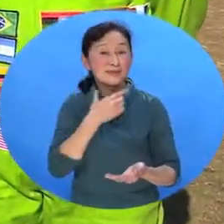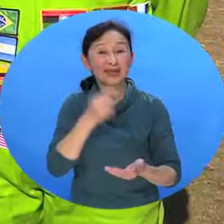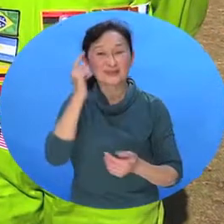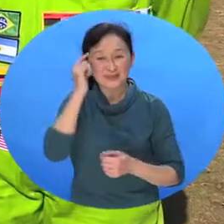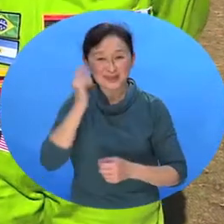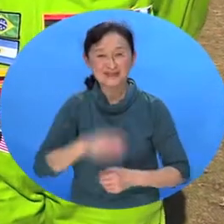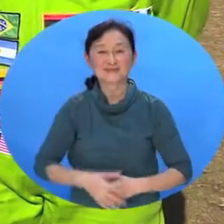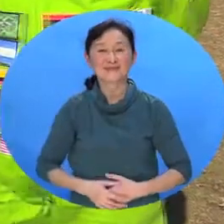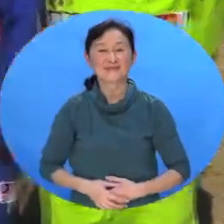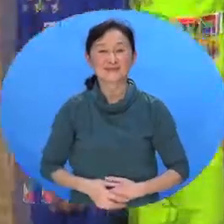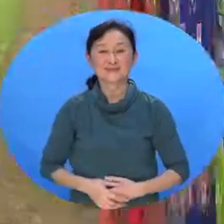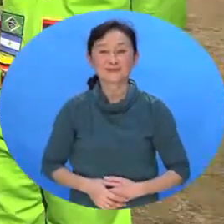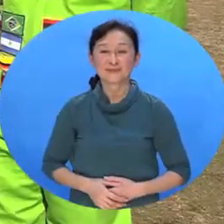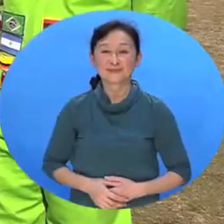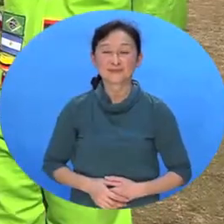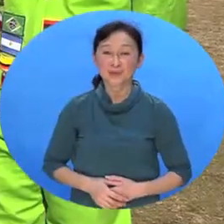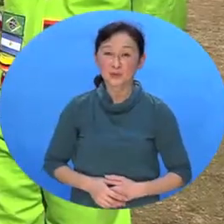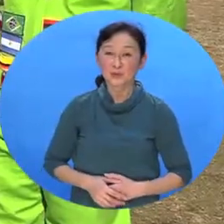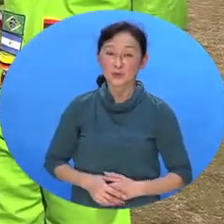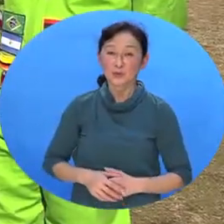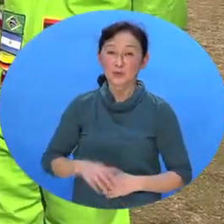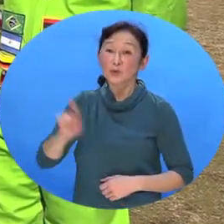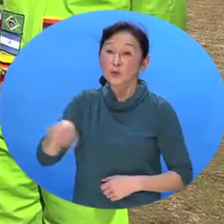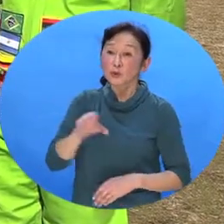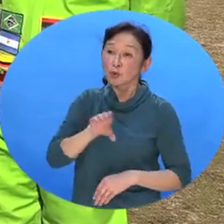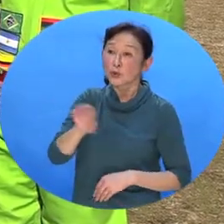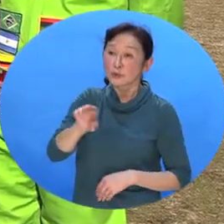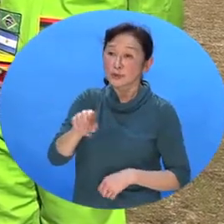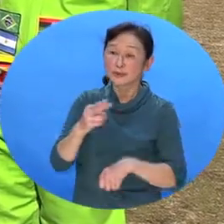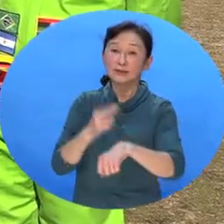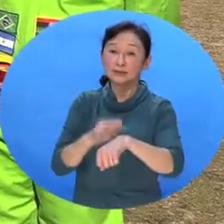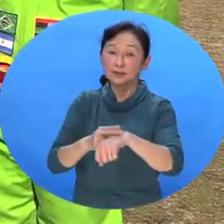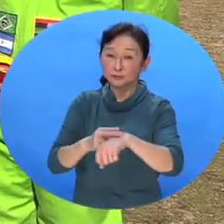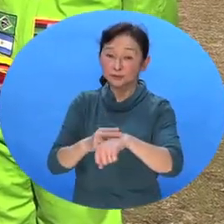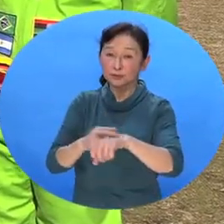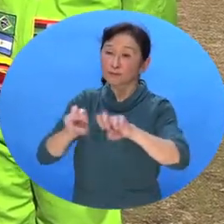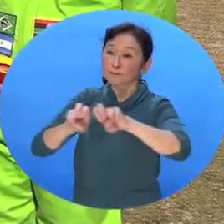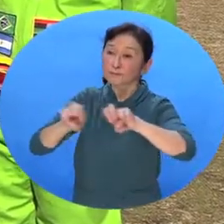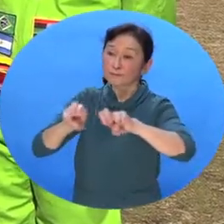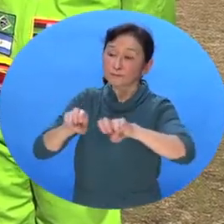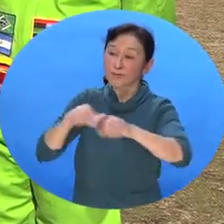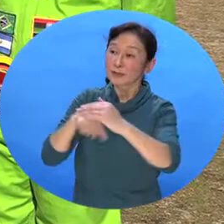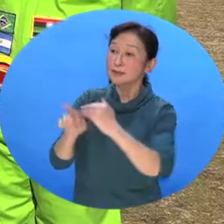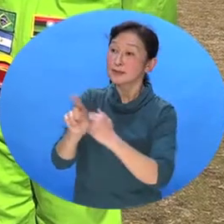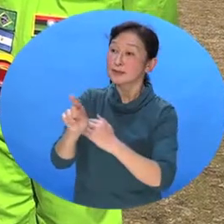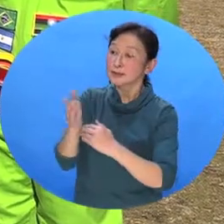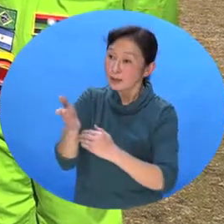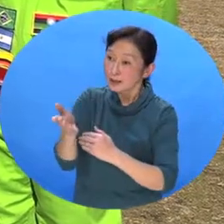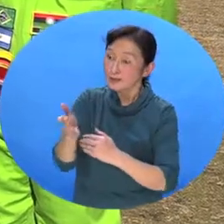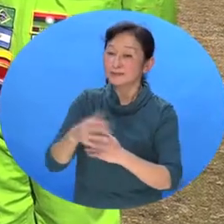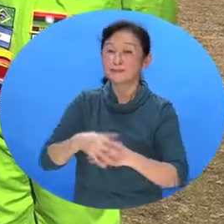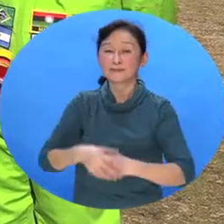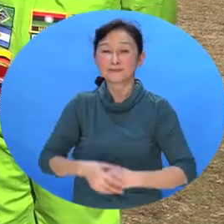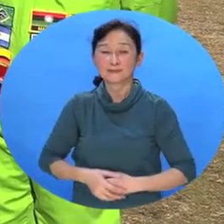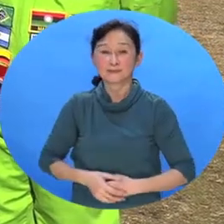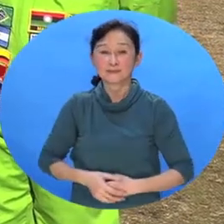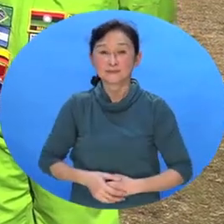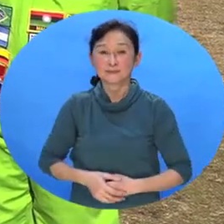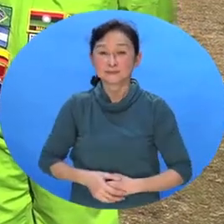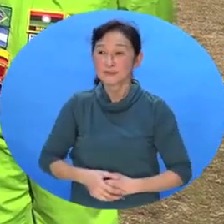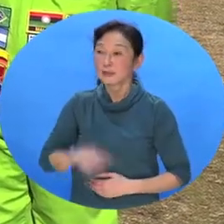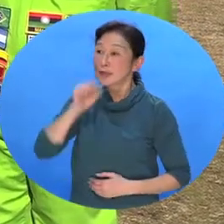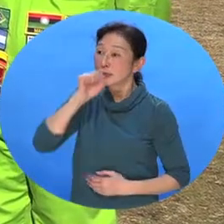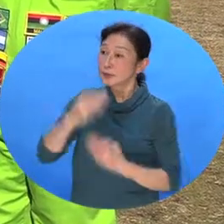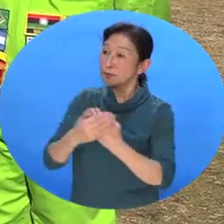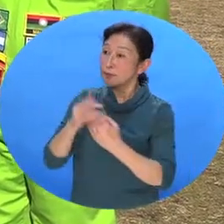たいと思いますね。 はい、はいはい、 何のためにこれ自動運転にどんどんこう技術求めてやってってんのかなって思ったりするんですね。